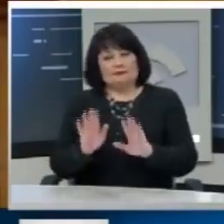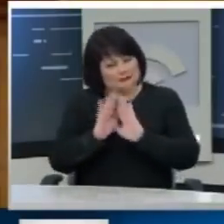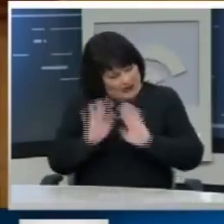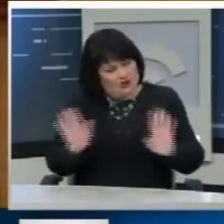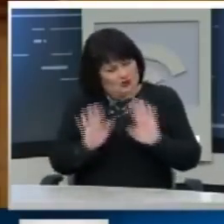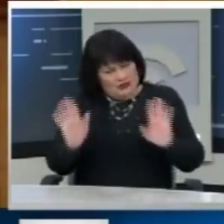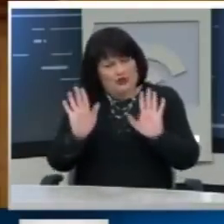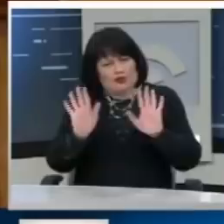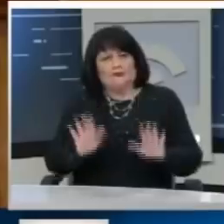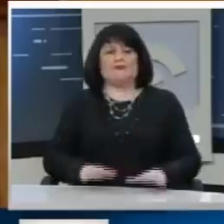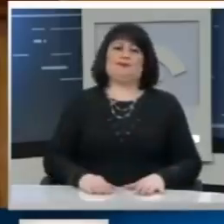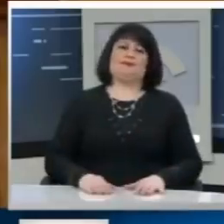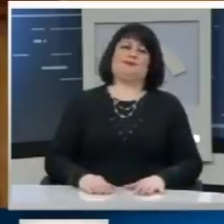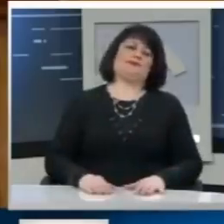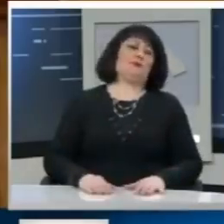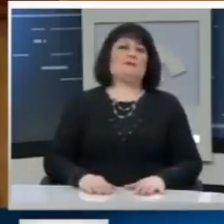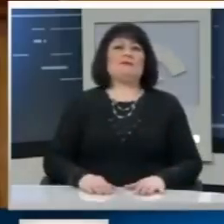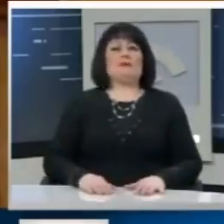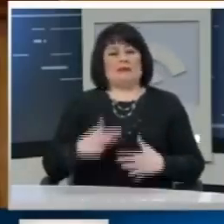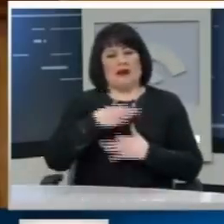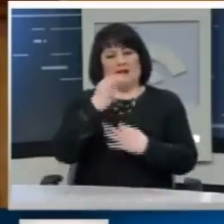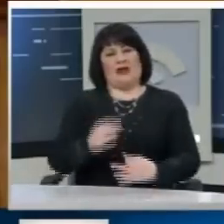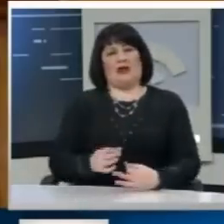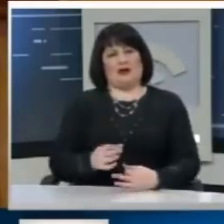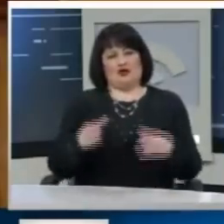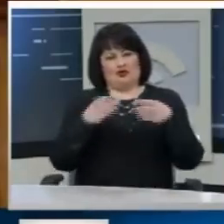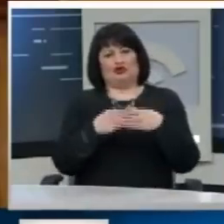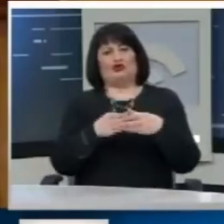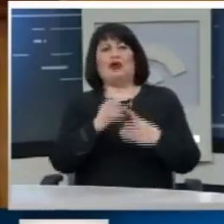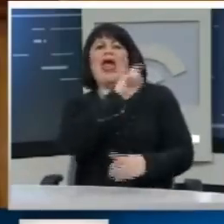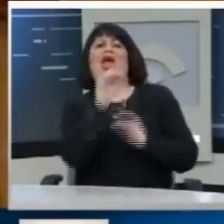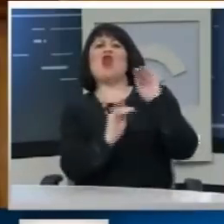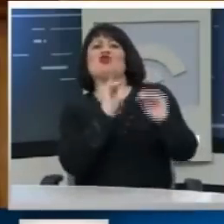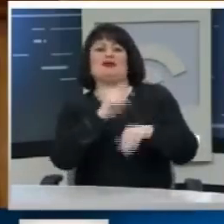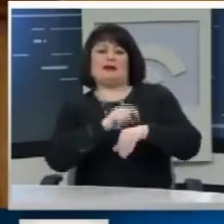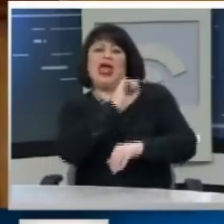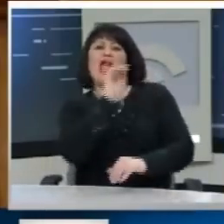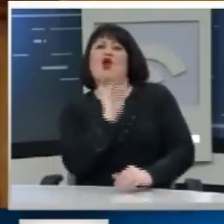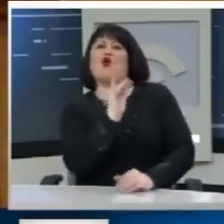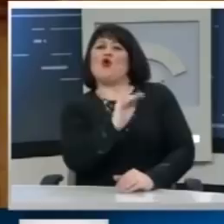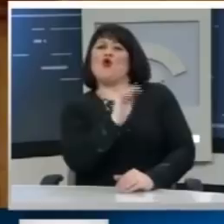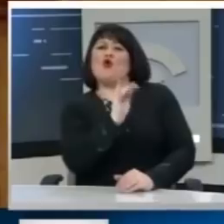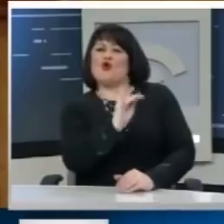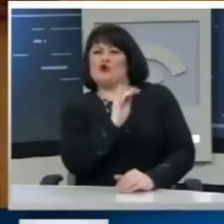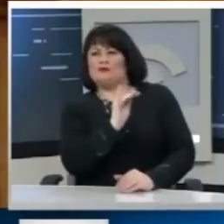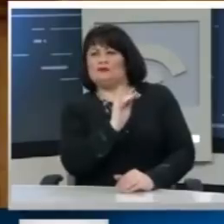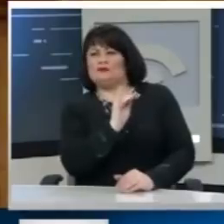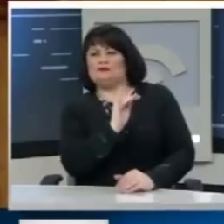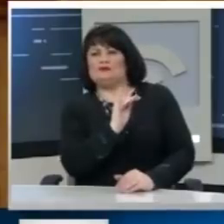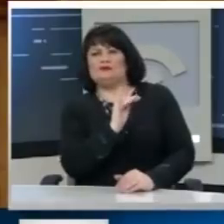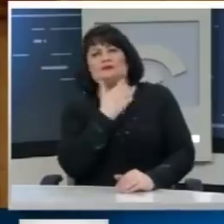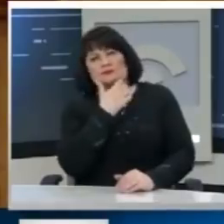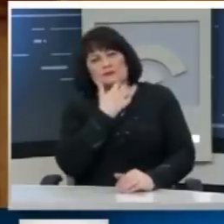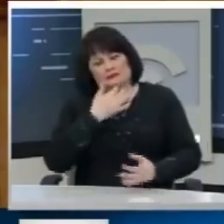Τελειώνω. Έχω κάνει εκ μέρους της κοινοβουλευτικής ομάδας ερωτήσεις για όλα αυτά που σας είπα. χώρια από την